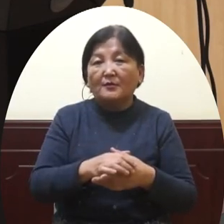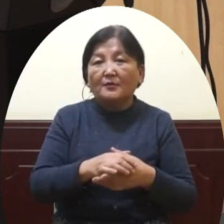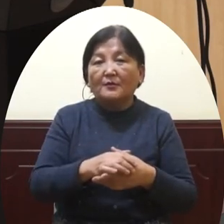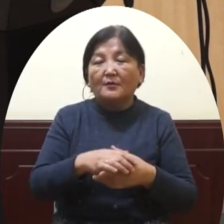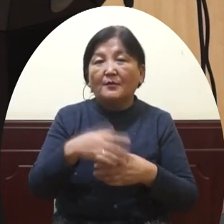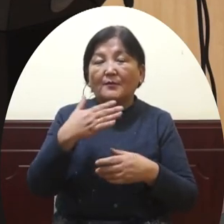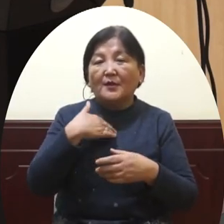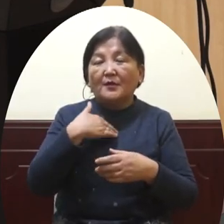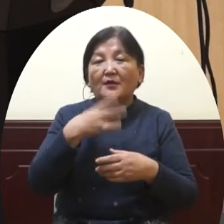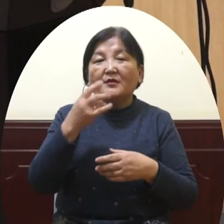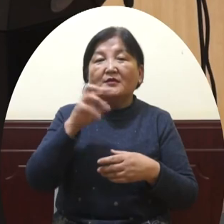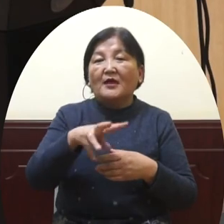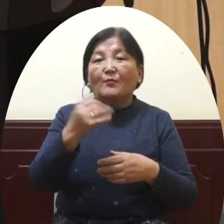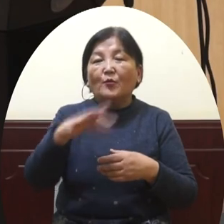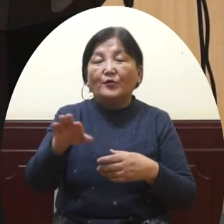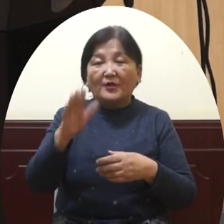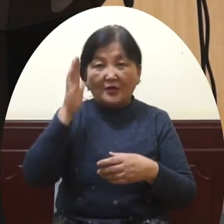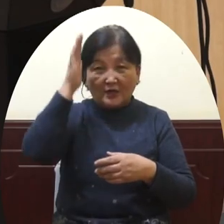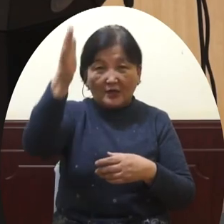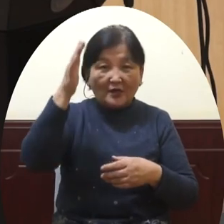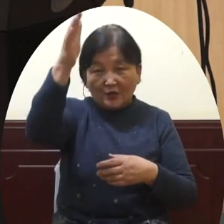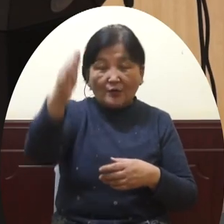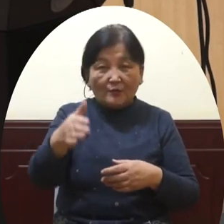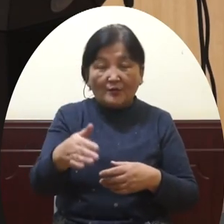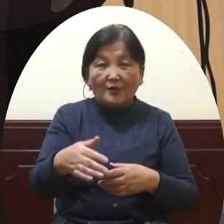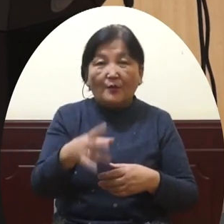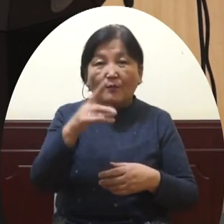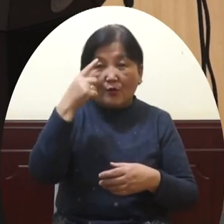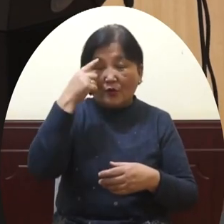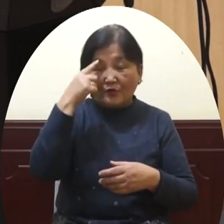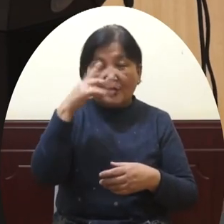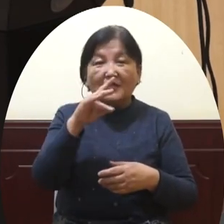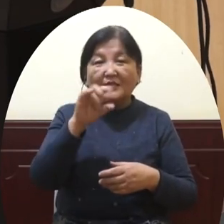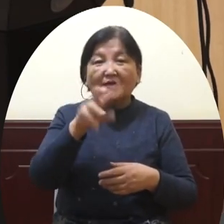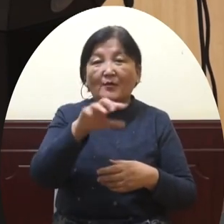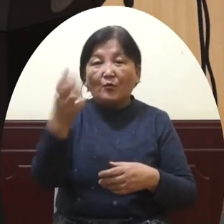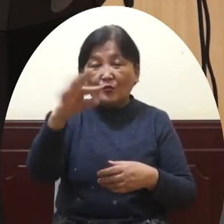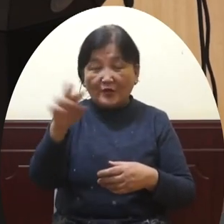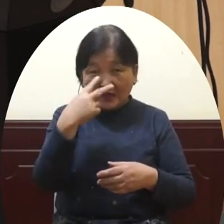Би эдний ирээдүг би глобал судлаад би Монголын улс төрийн намуудыг л сонирхож хардаг.